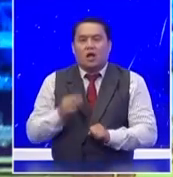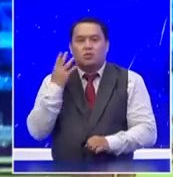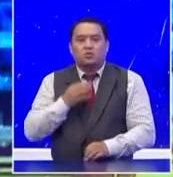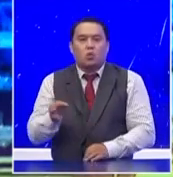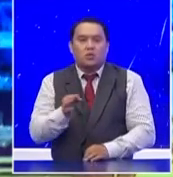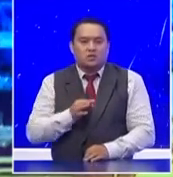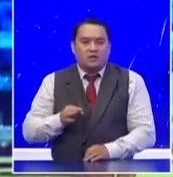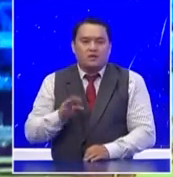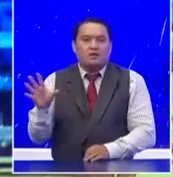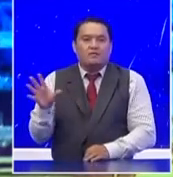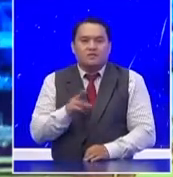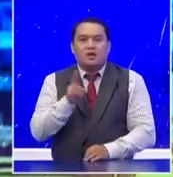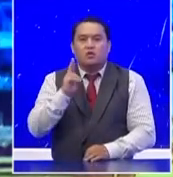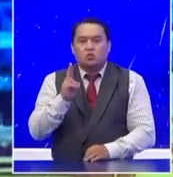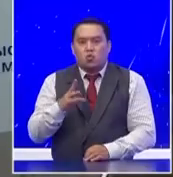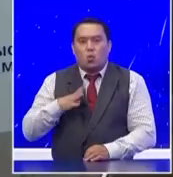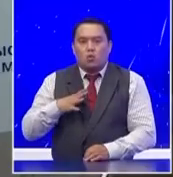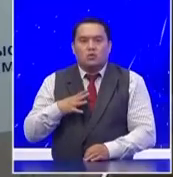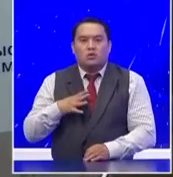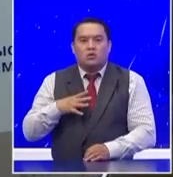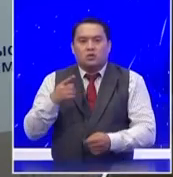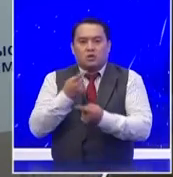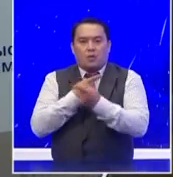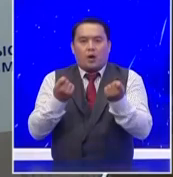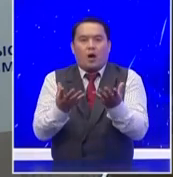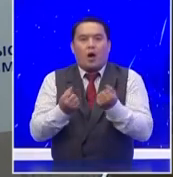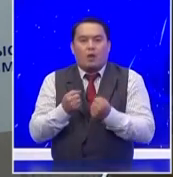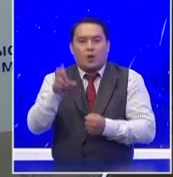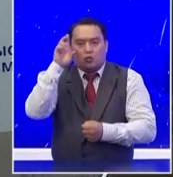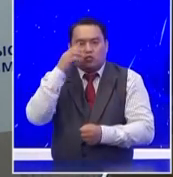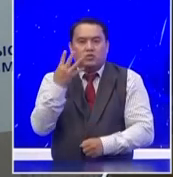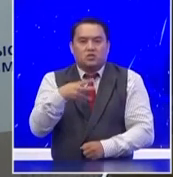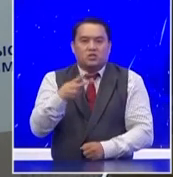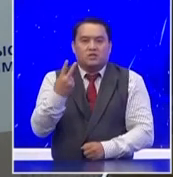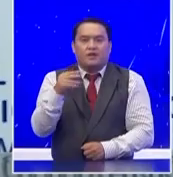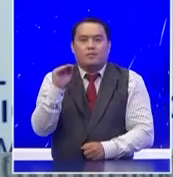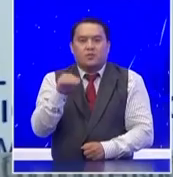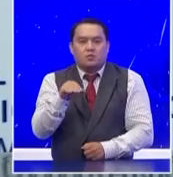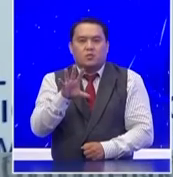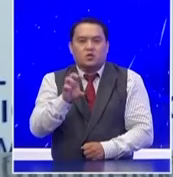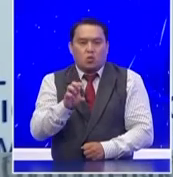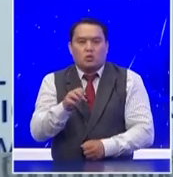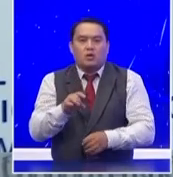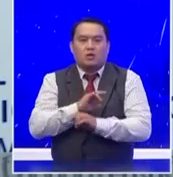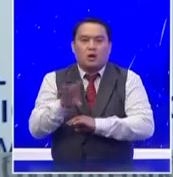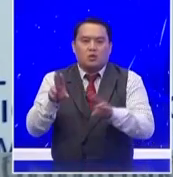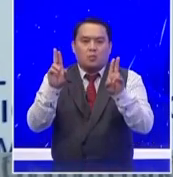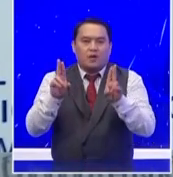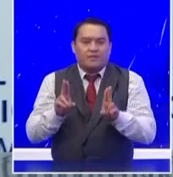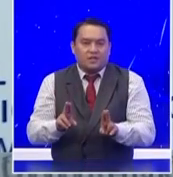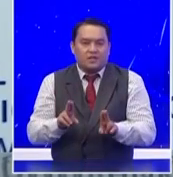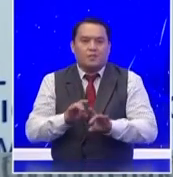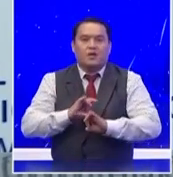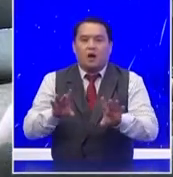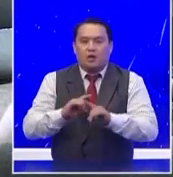по Алматинской области. Для тех, кто еще не осведомлен, как получить государственную помощь, Зайда Илимжанова разъяснила правила подачи